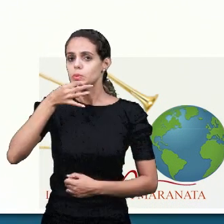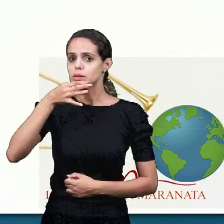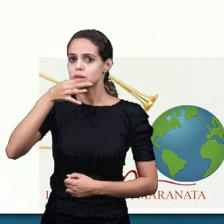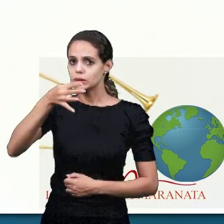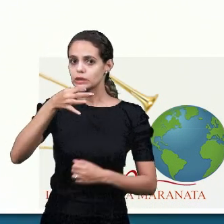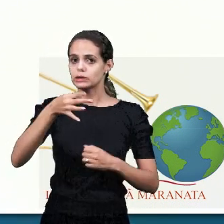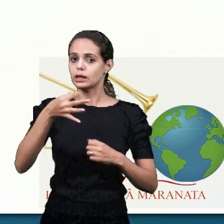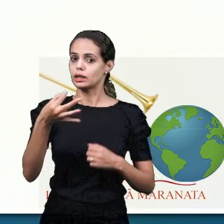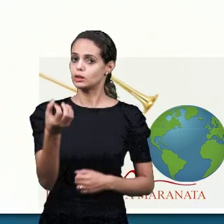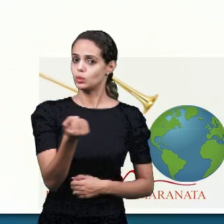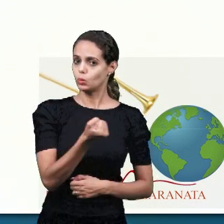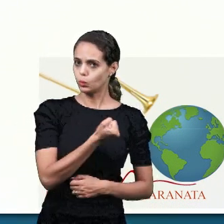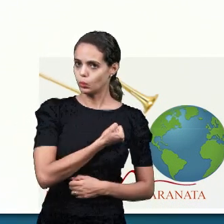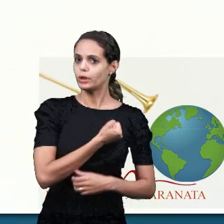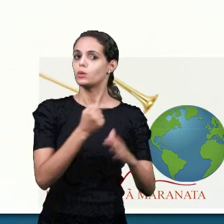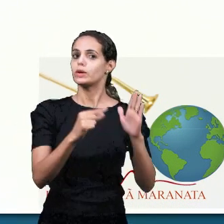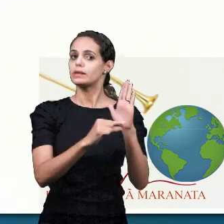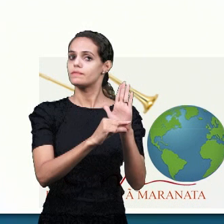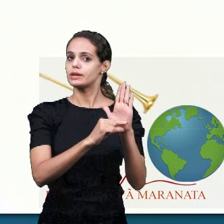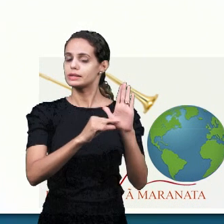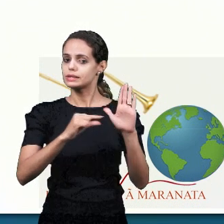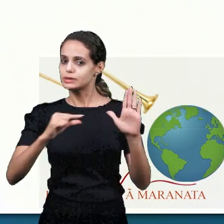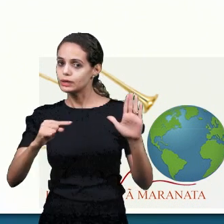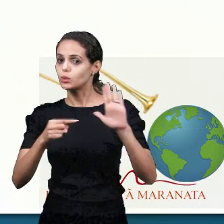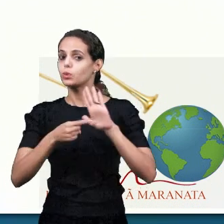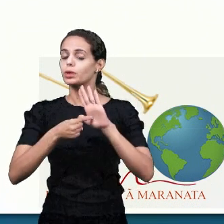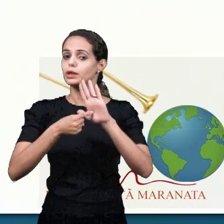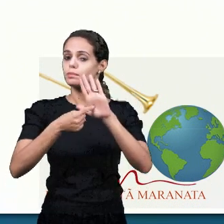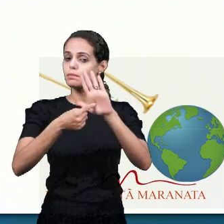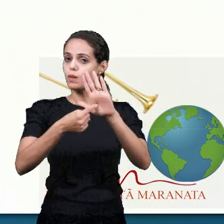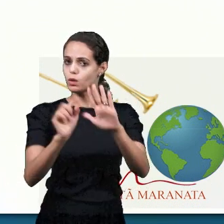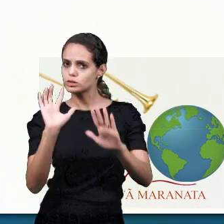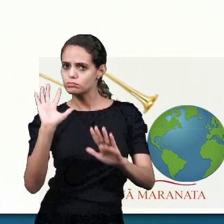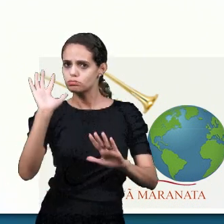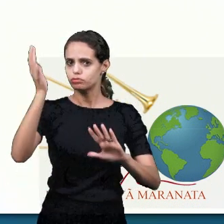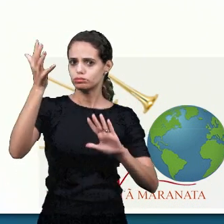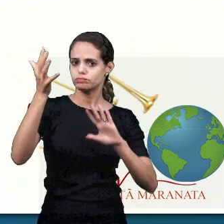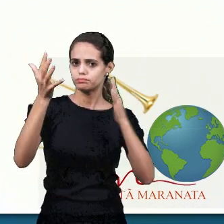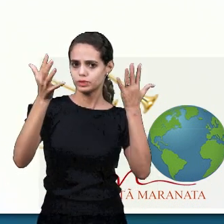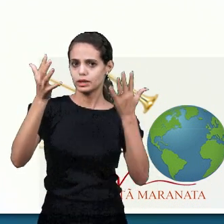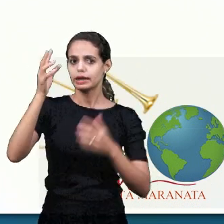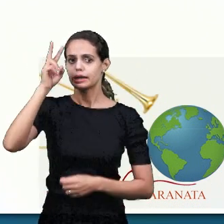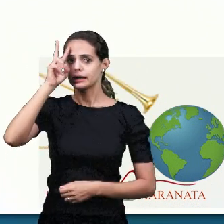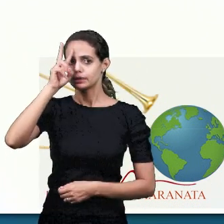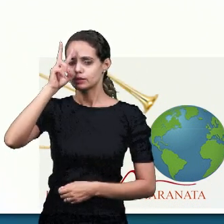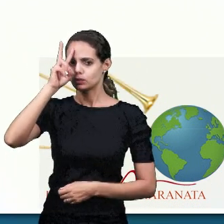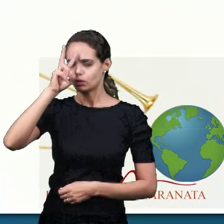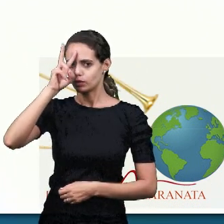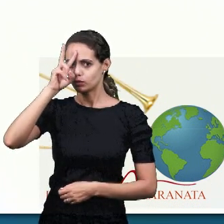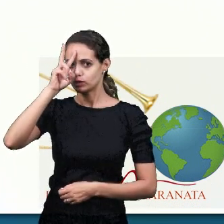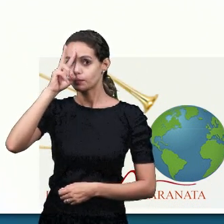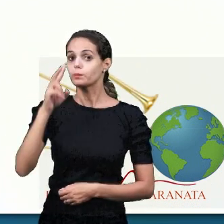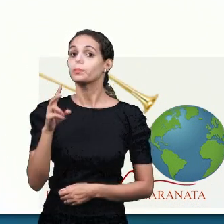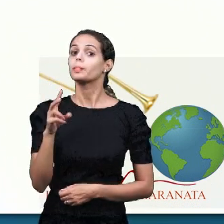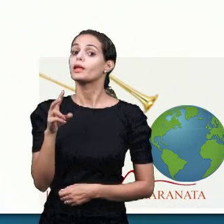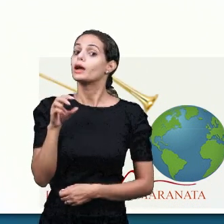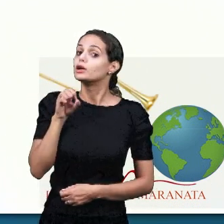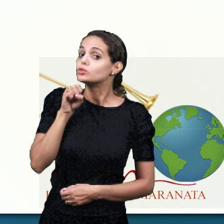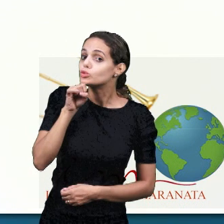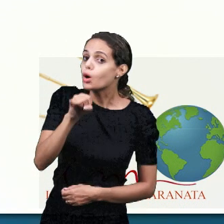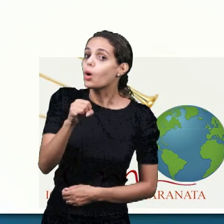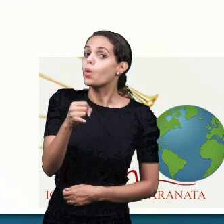historiques. Donc, il y a une observation. Seulement le nombre de versets. Donc, vous